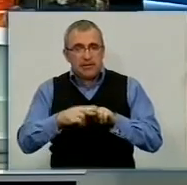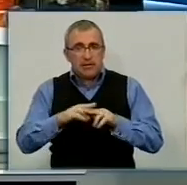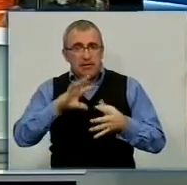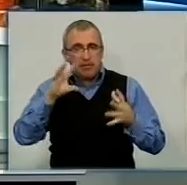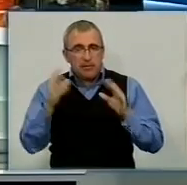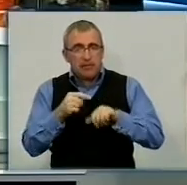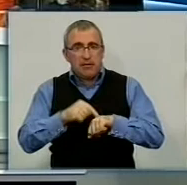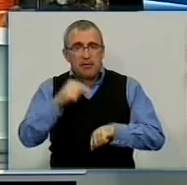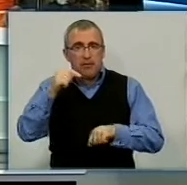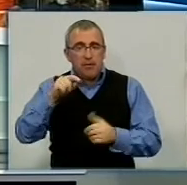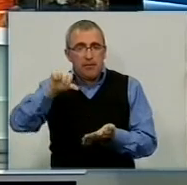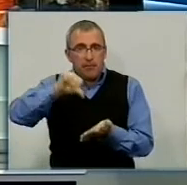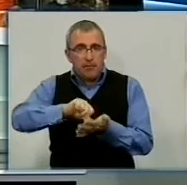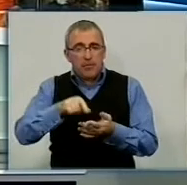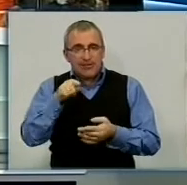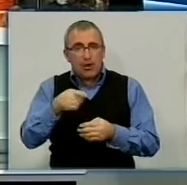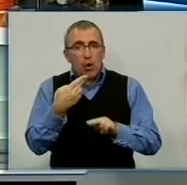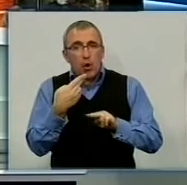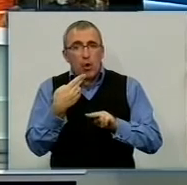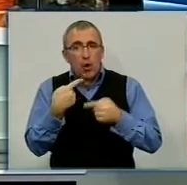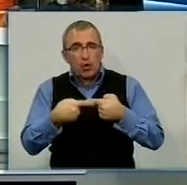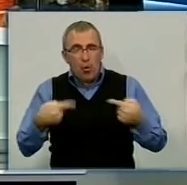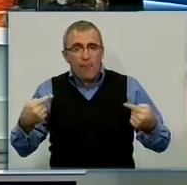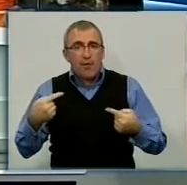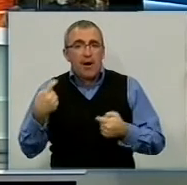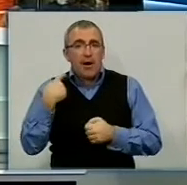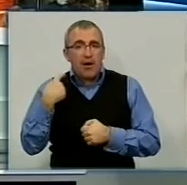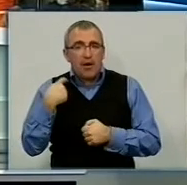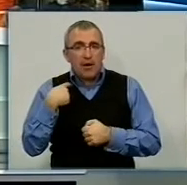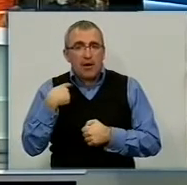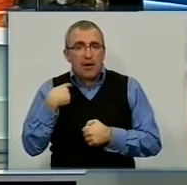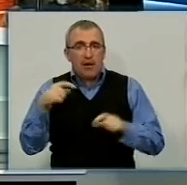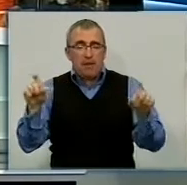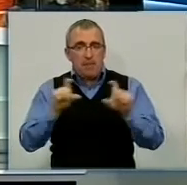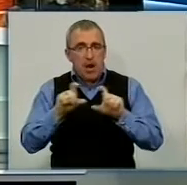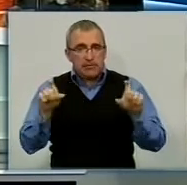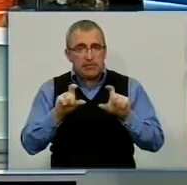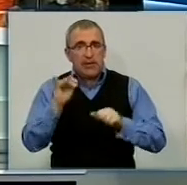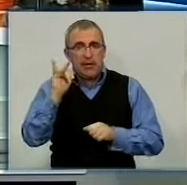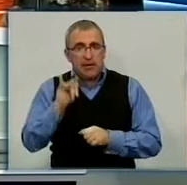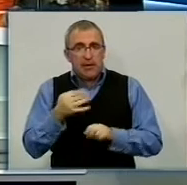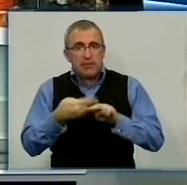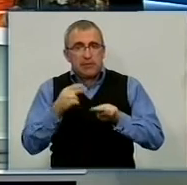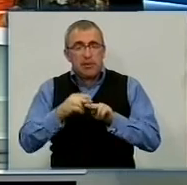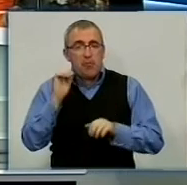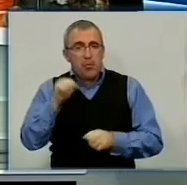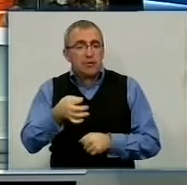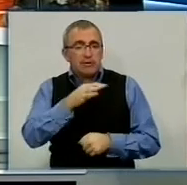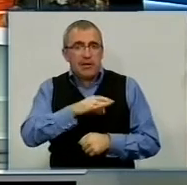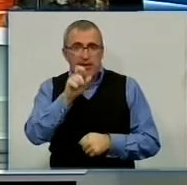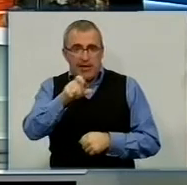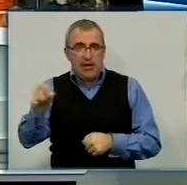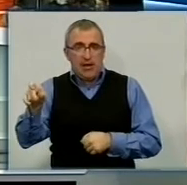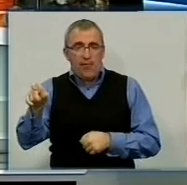позначилось присутність також цих товарів на полицях кірово кіровоградських магазинів і цим можуть скористатись кіровоградці